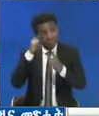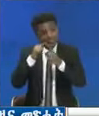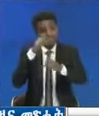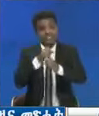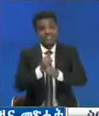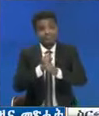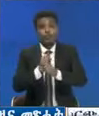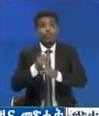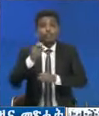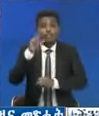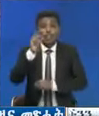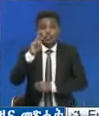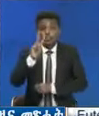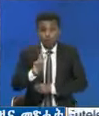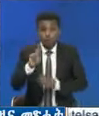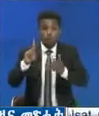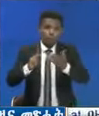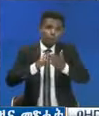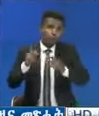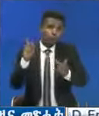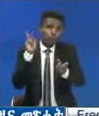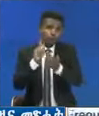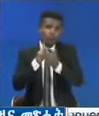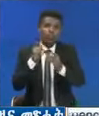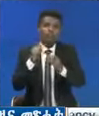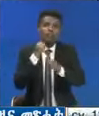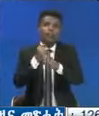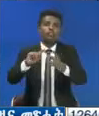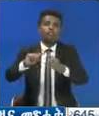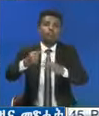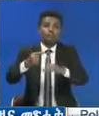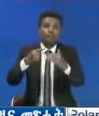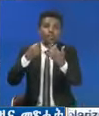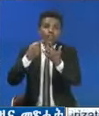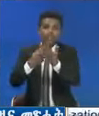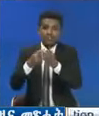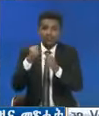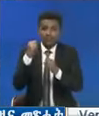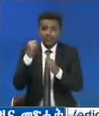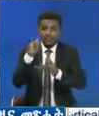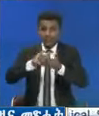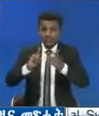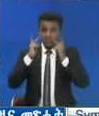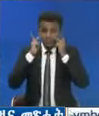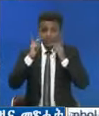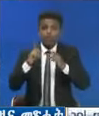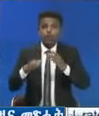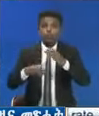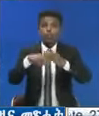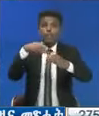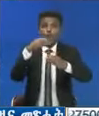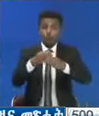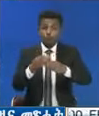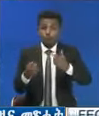ስራ ጀምረዋል። ስራ ያልጀመረ ፕሮጀክት የለንም። ስለዚህ ፕሮጀክቶችን ዝርዝር ስና የመጀመሪያው ኮብልስቶን ነው። እዛ